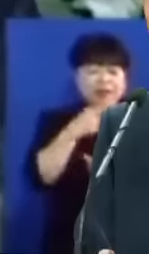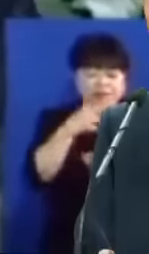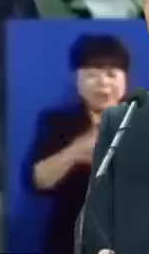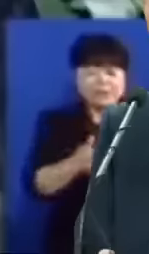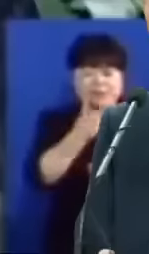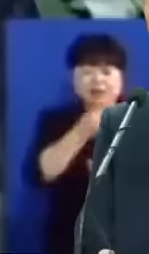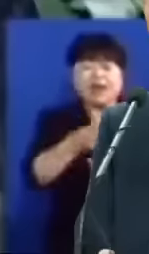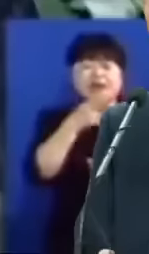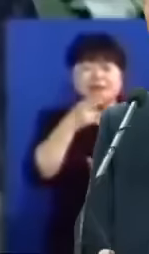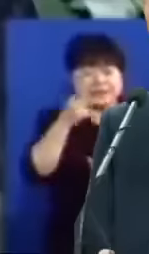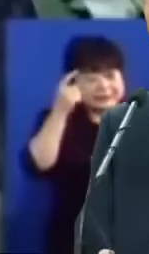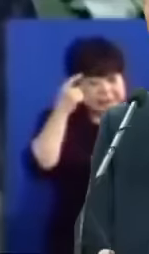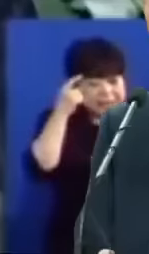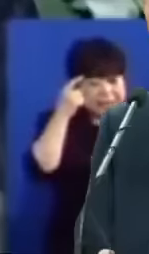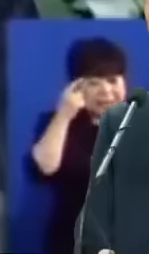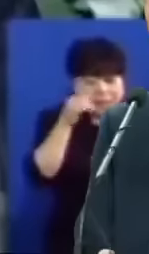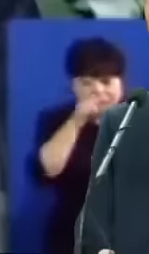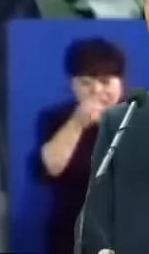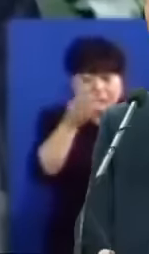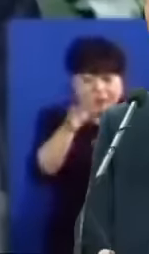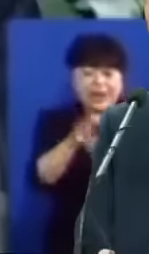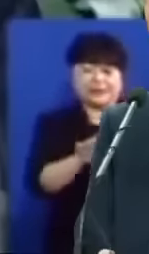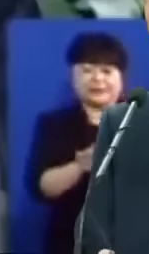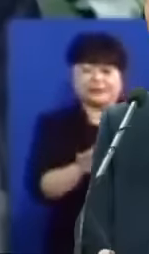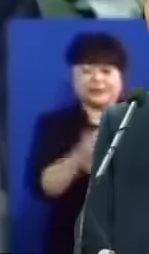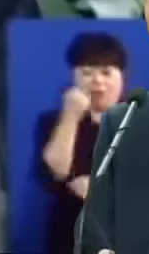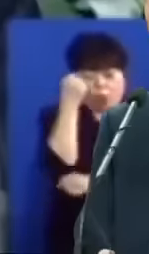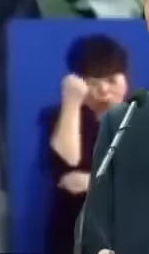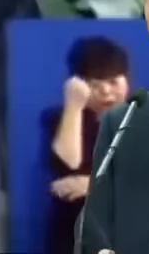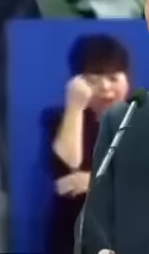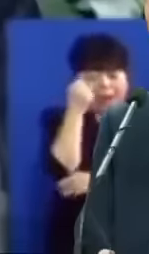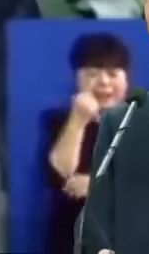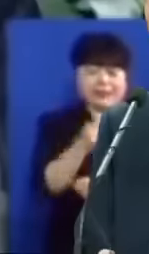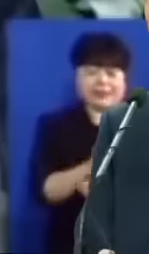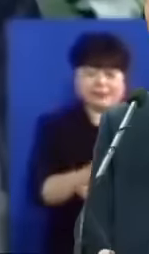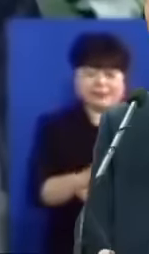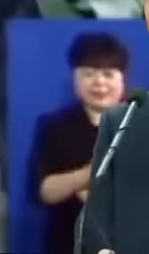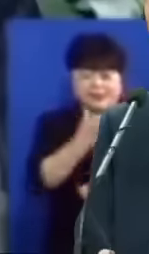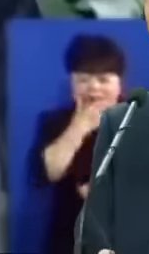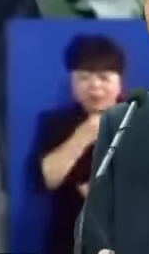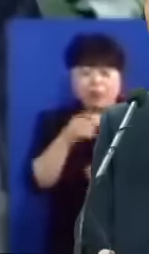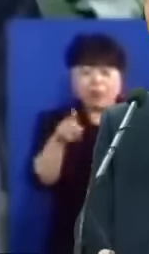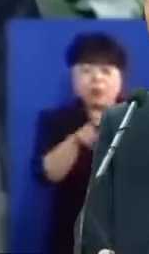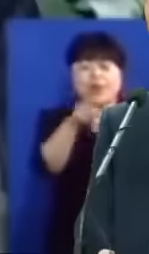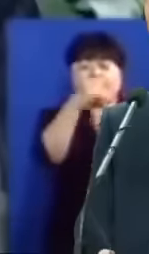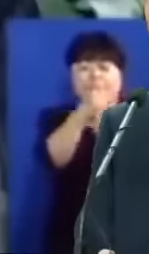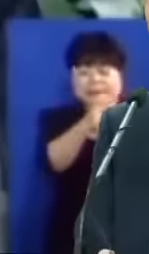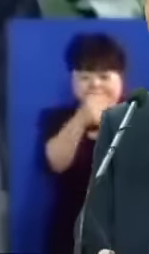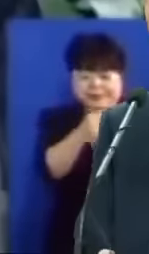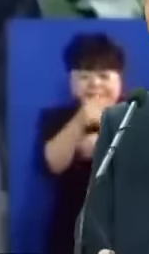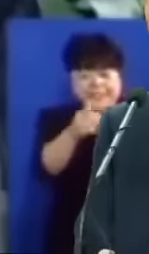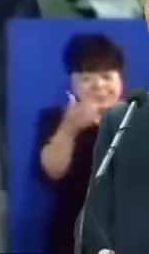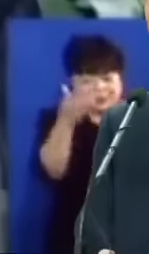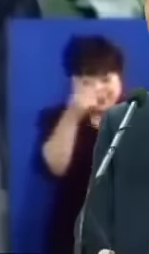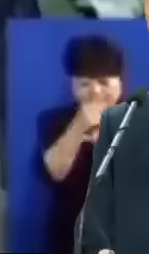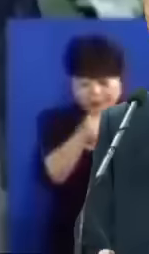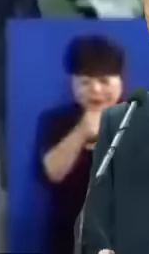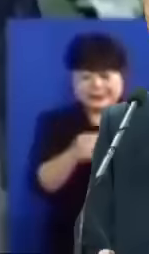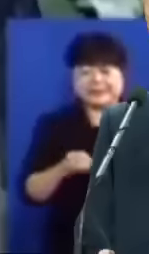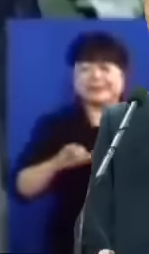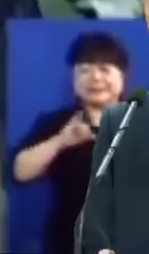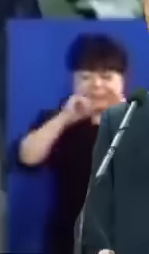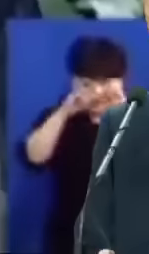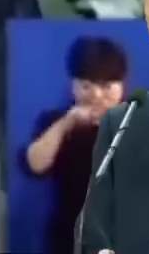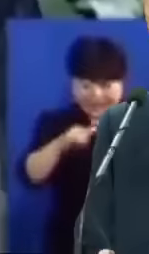불행하거나 그렇게 생각을 할 수 있지만은 원래는 그렇게 지음받지 않았었습니다. 하나님이 만드신